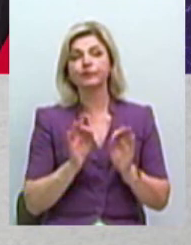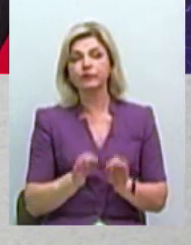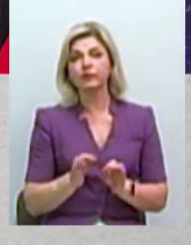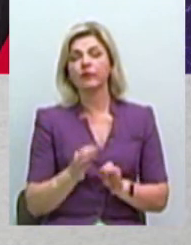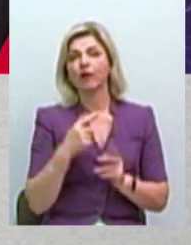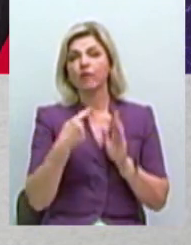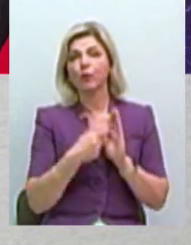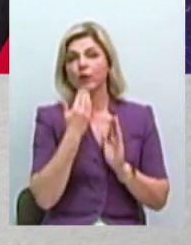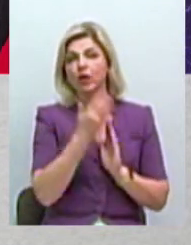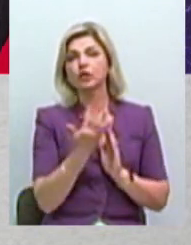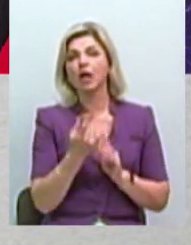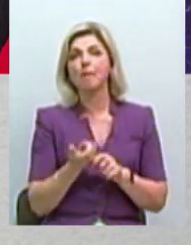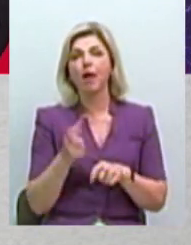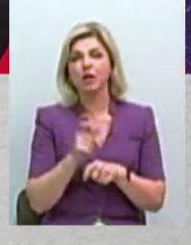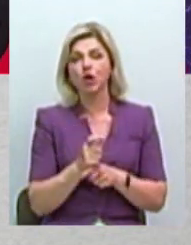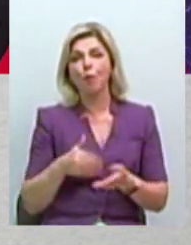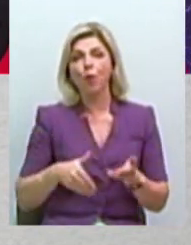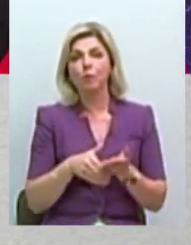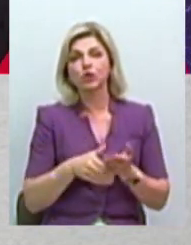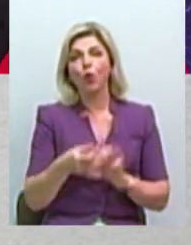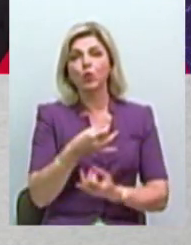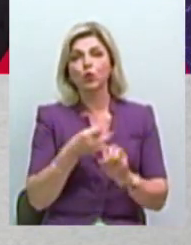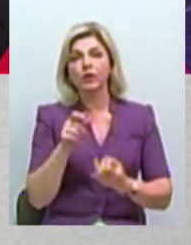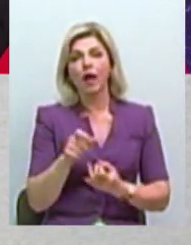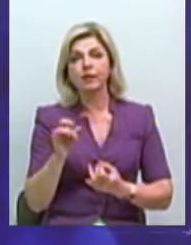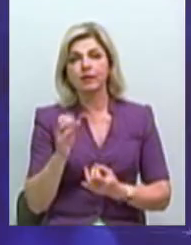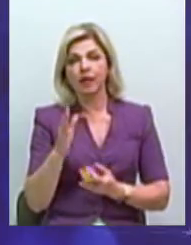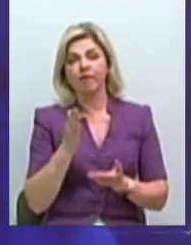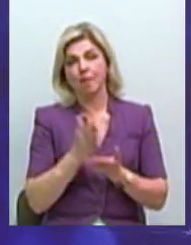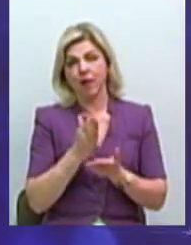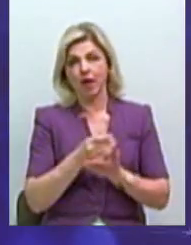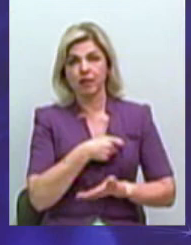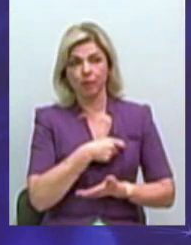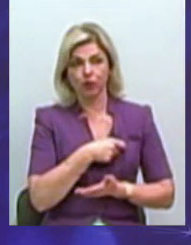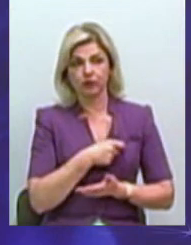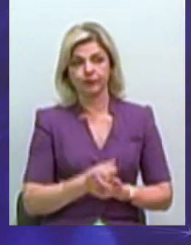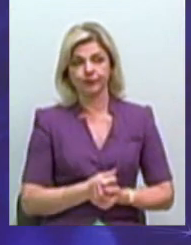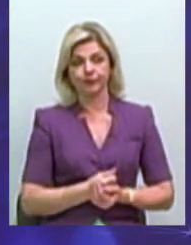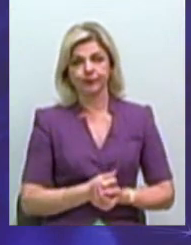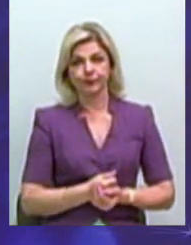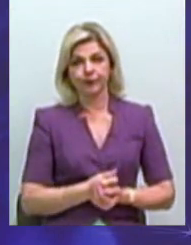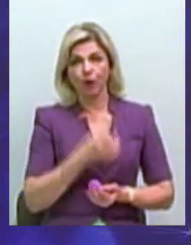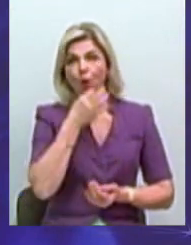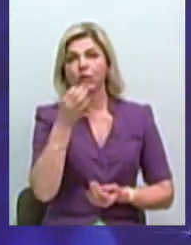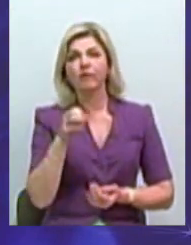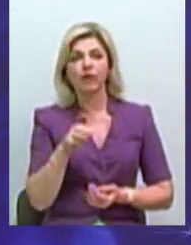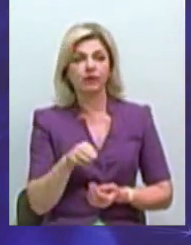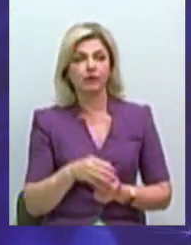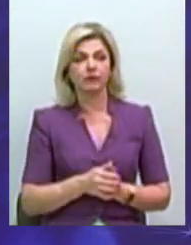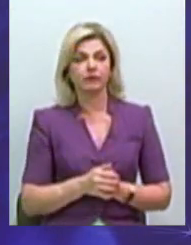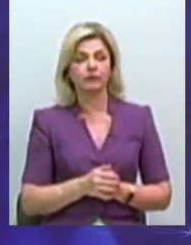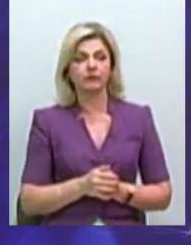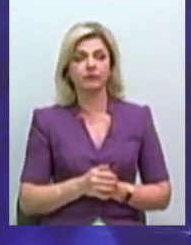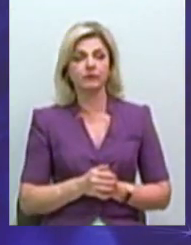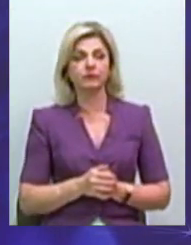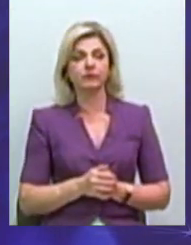максимум помічників-консультантів може мати народний депутат? Знову ж таки, повертаючись до закону України про статус народного депутата України, відповідно до